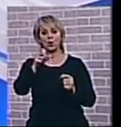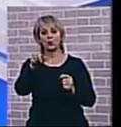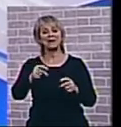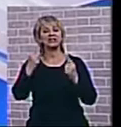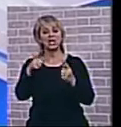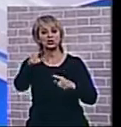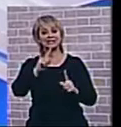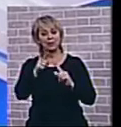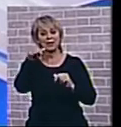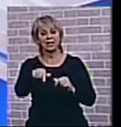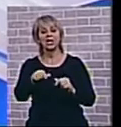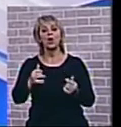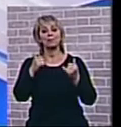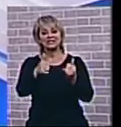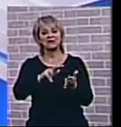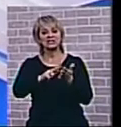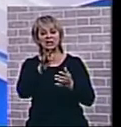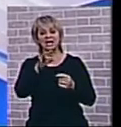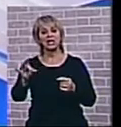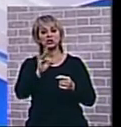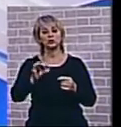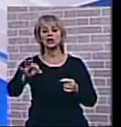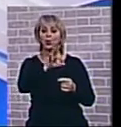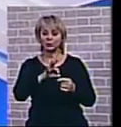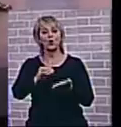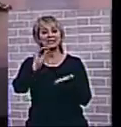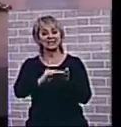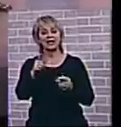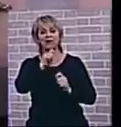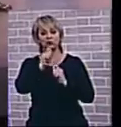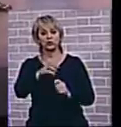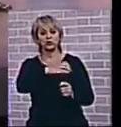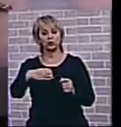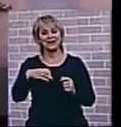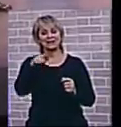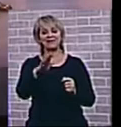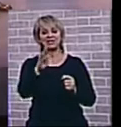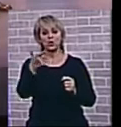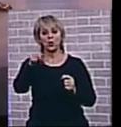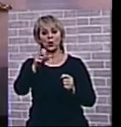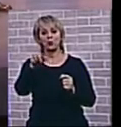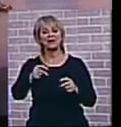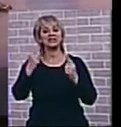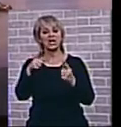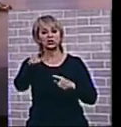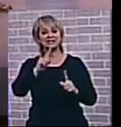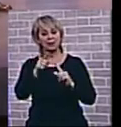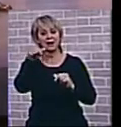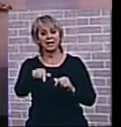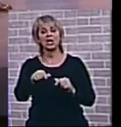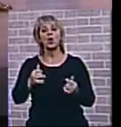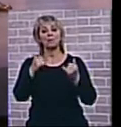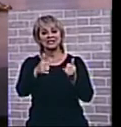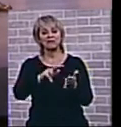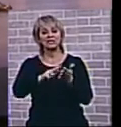на торжественном собрании, посвященном 80-летию Ростовской области. Операции кардиохирурга Александра Дюжикова вошли в